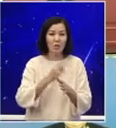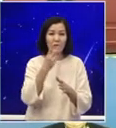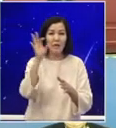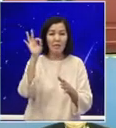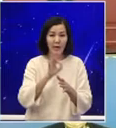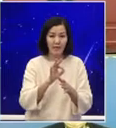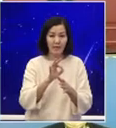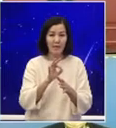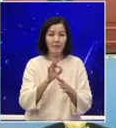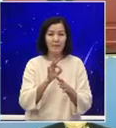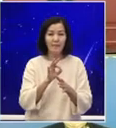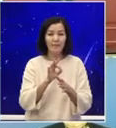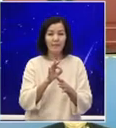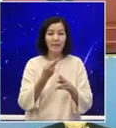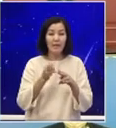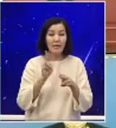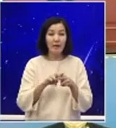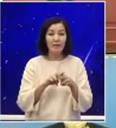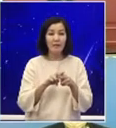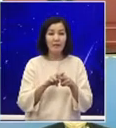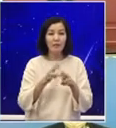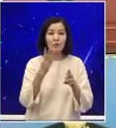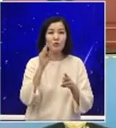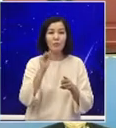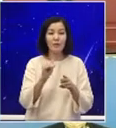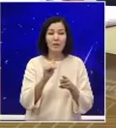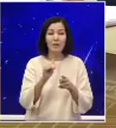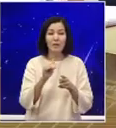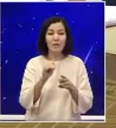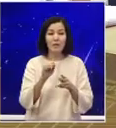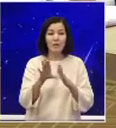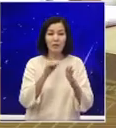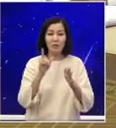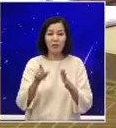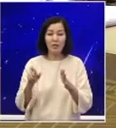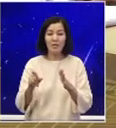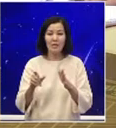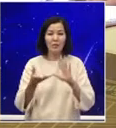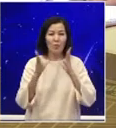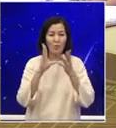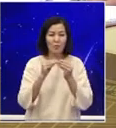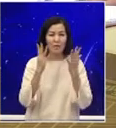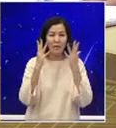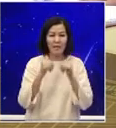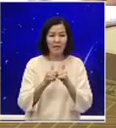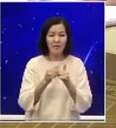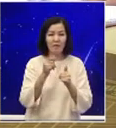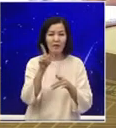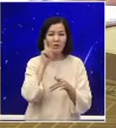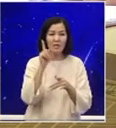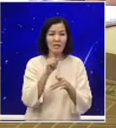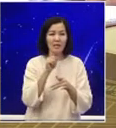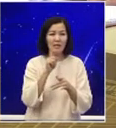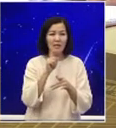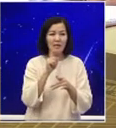2% шамасында ғана. Яғни, 3000-нан астам мәслихат депутатының арасындағы жастардың саны бар